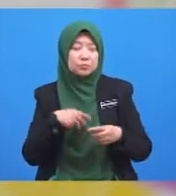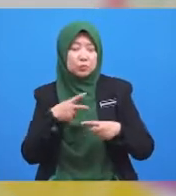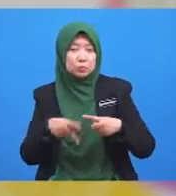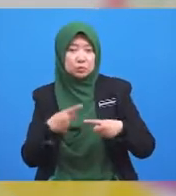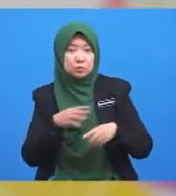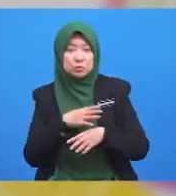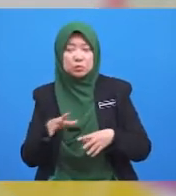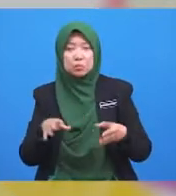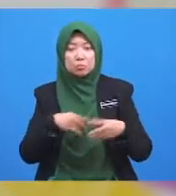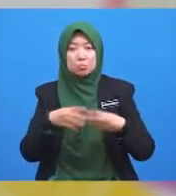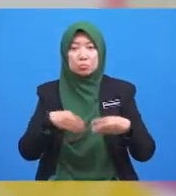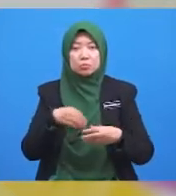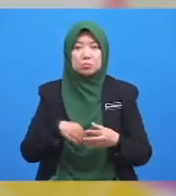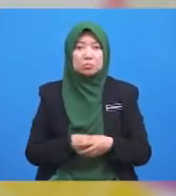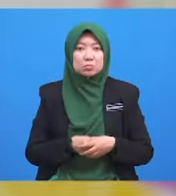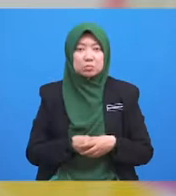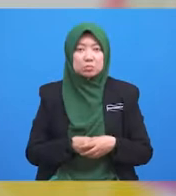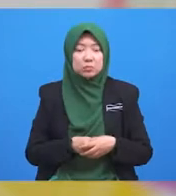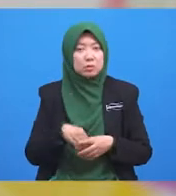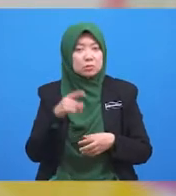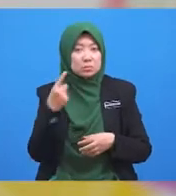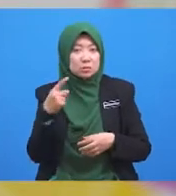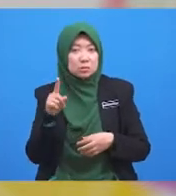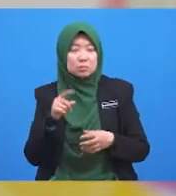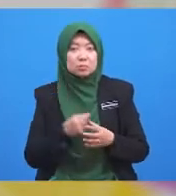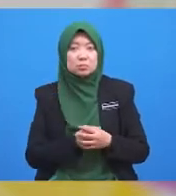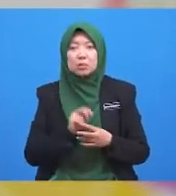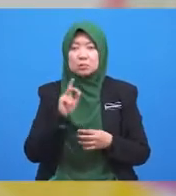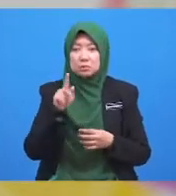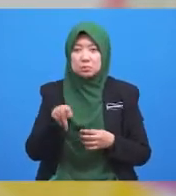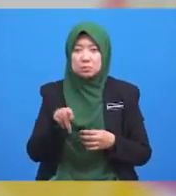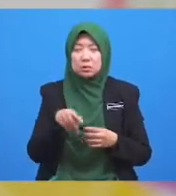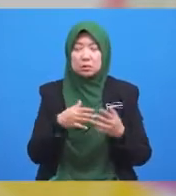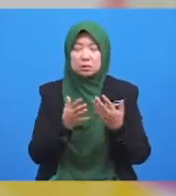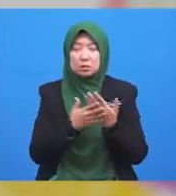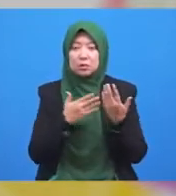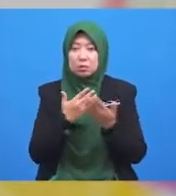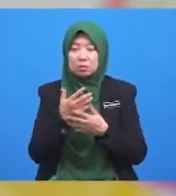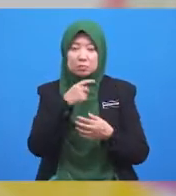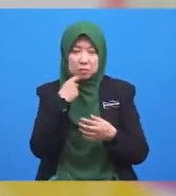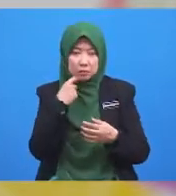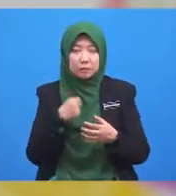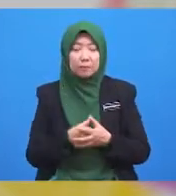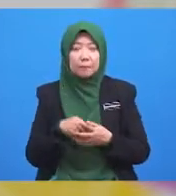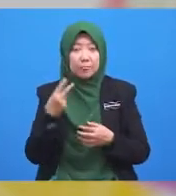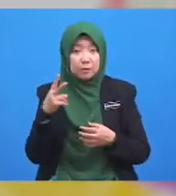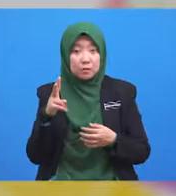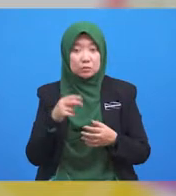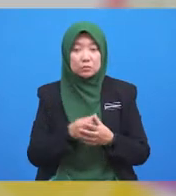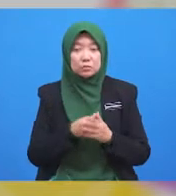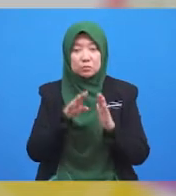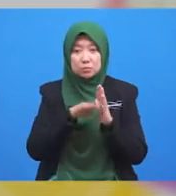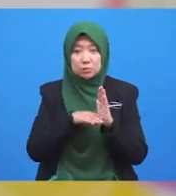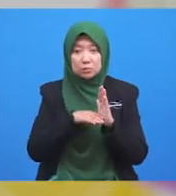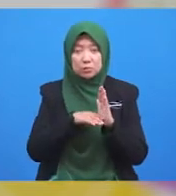tidak berbelit-belit. 11. Pastikan tangan kering. 12.